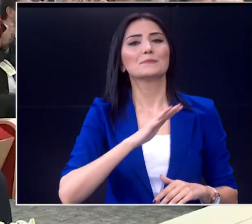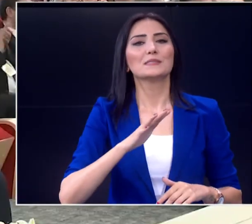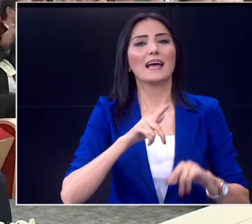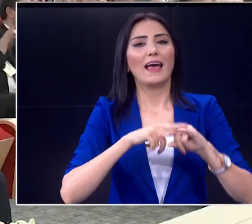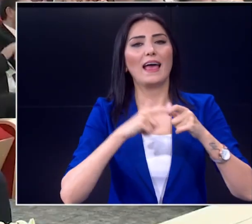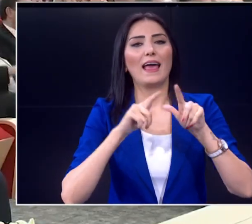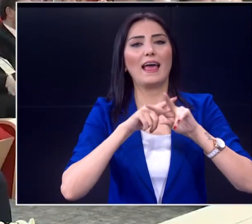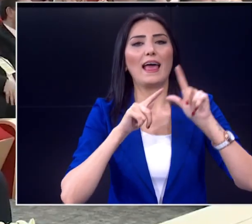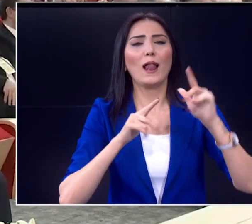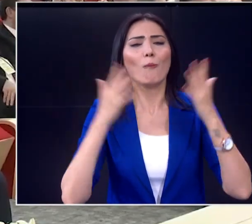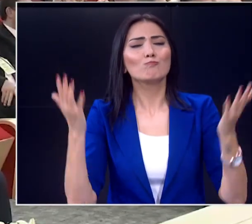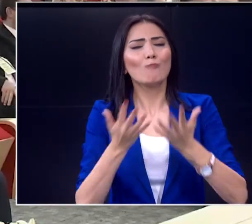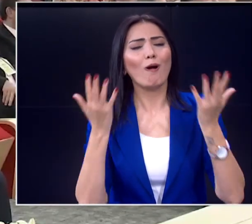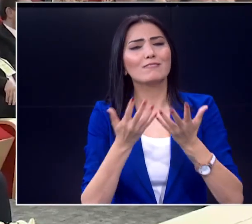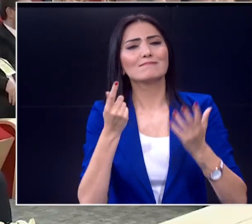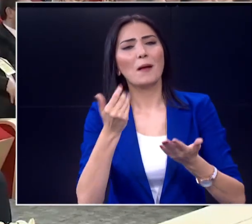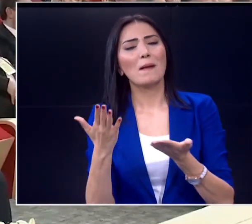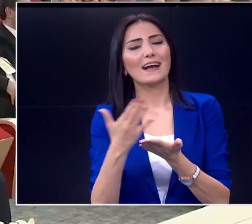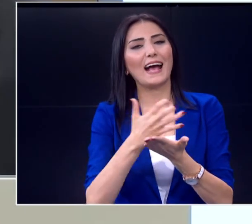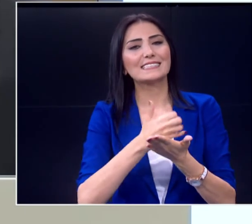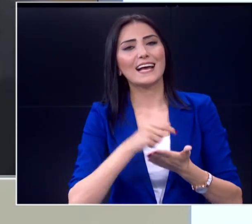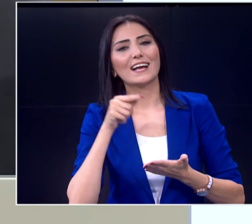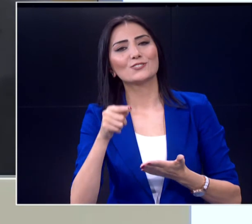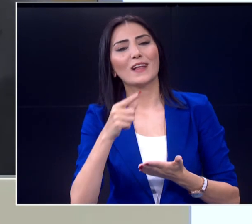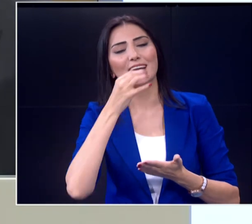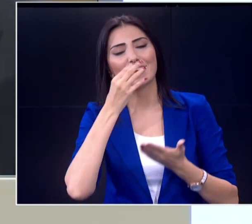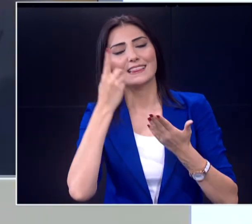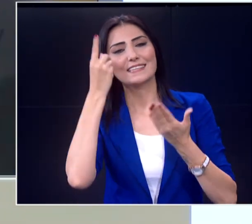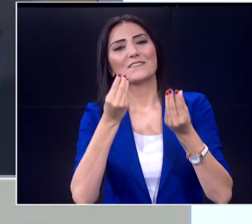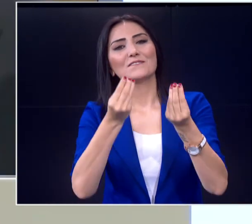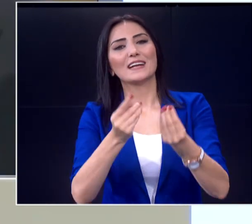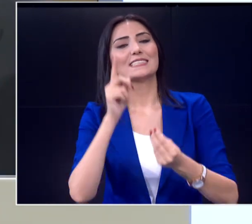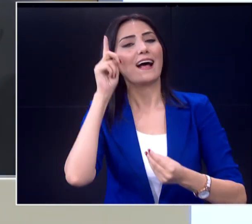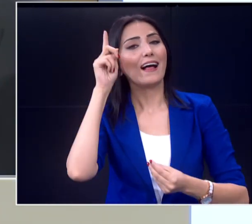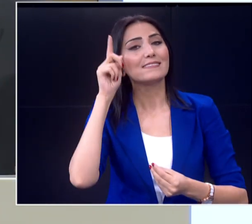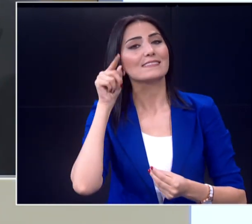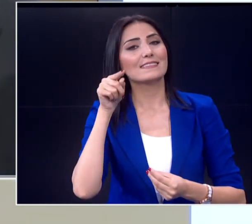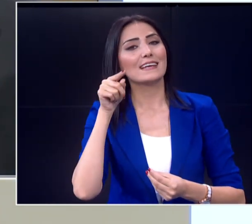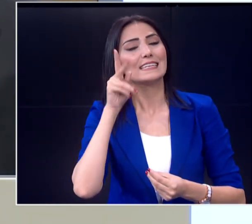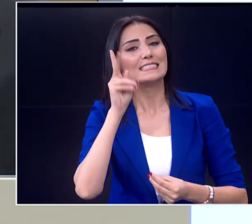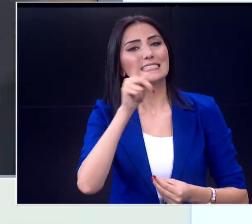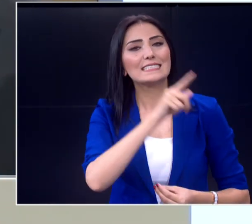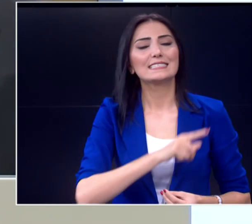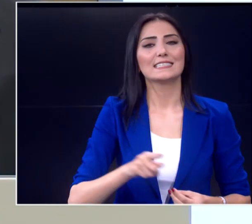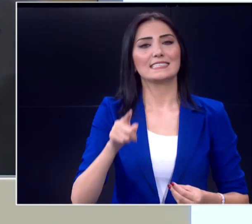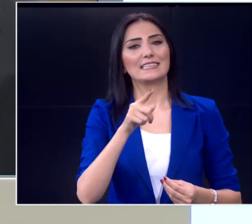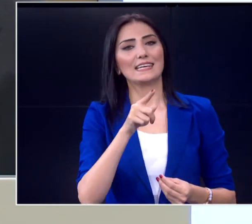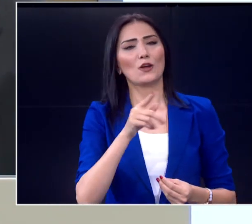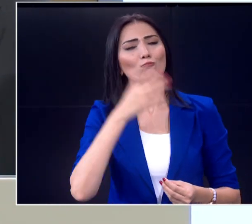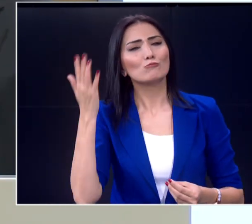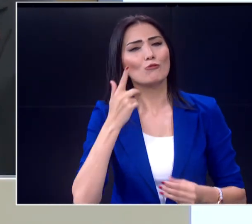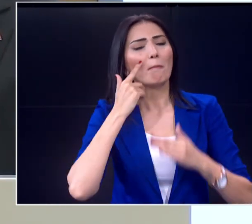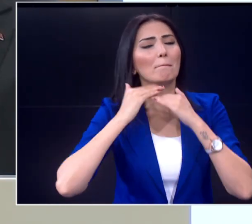helal, bol, bereketli kazançlar nasip etsin. Allah sizleri,